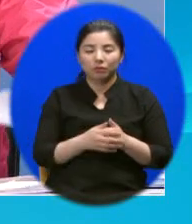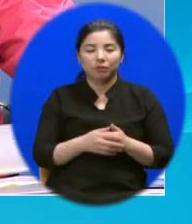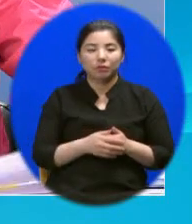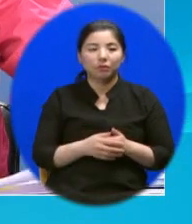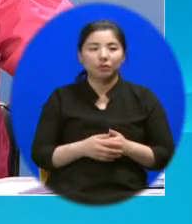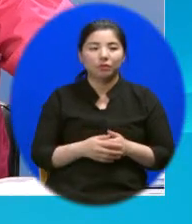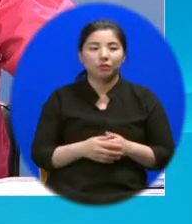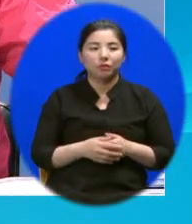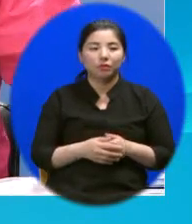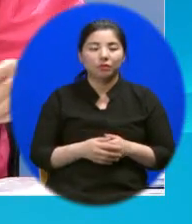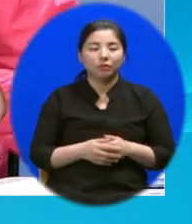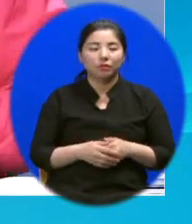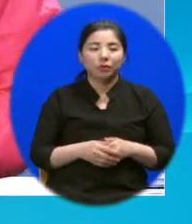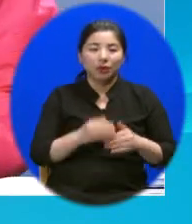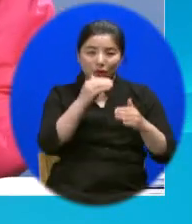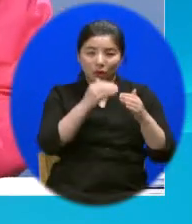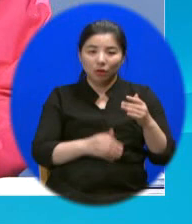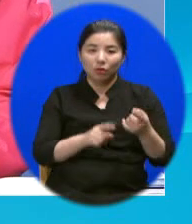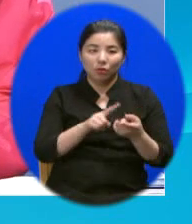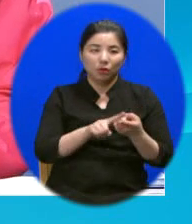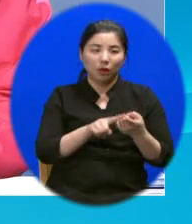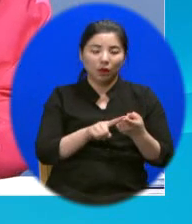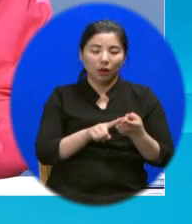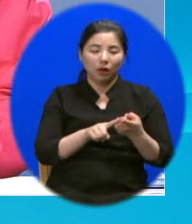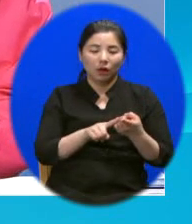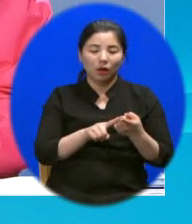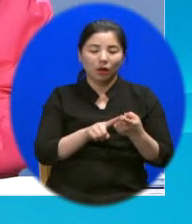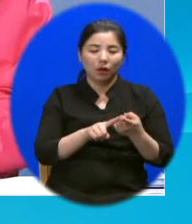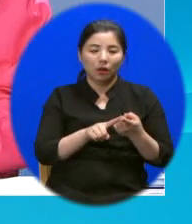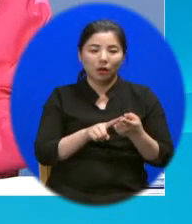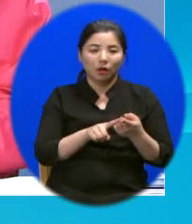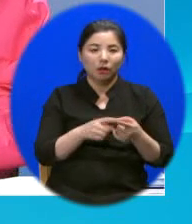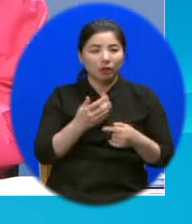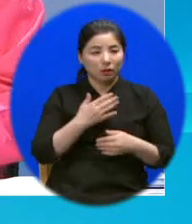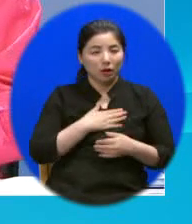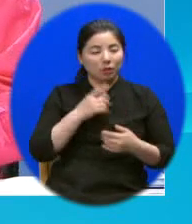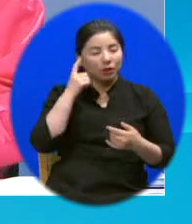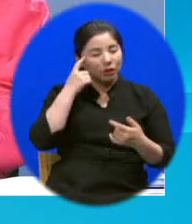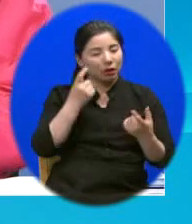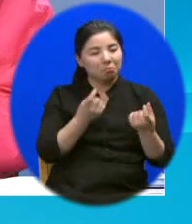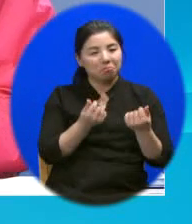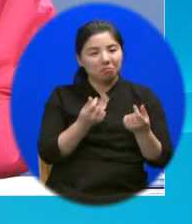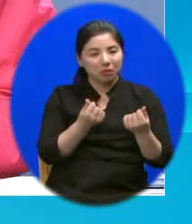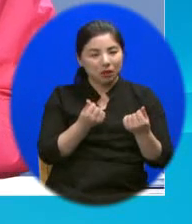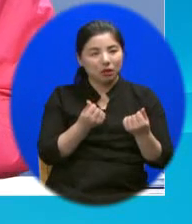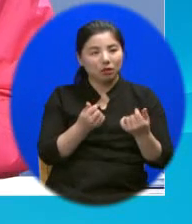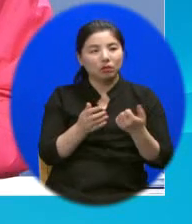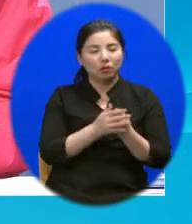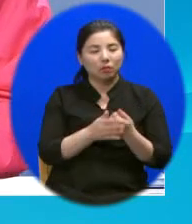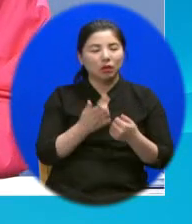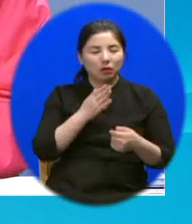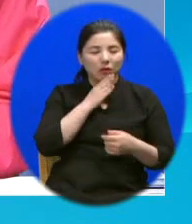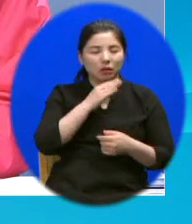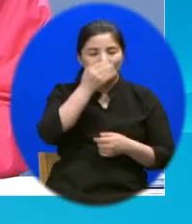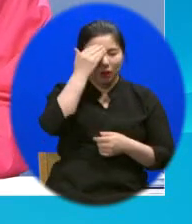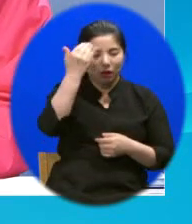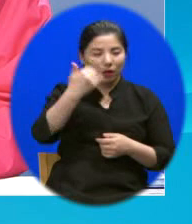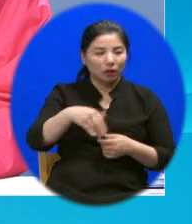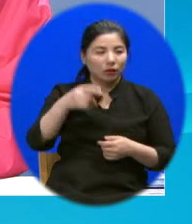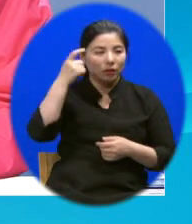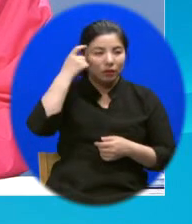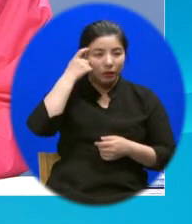그 내용에 대해서는 음 저와 생각이 참 같아서 정말 다행이구나 는